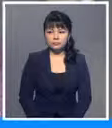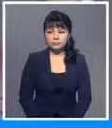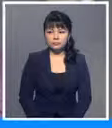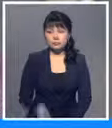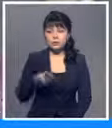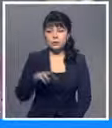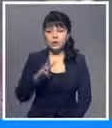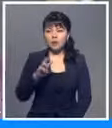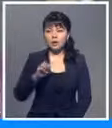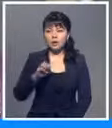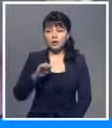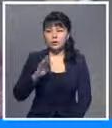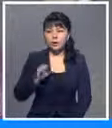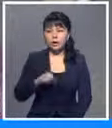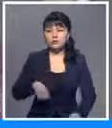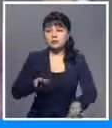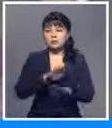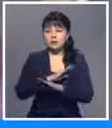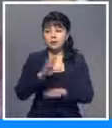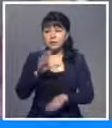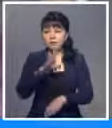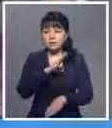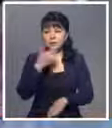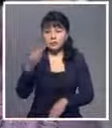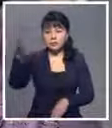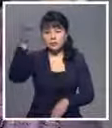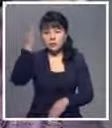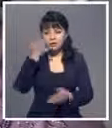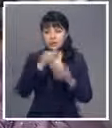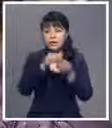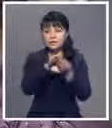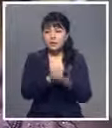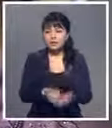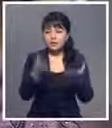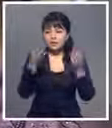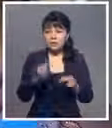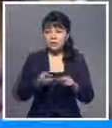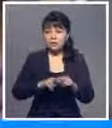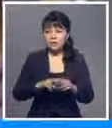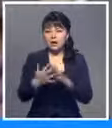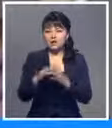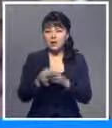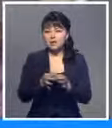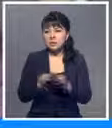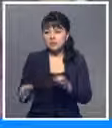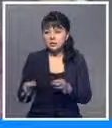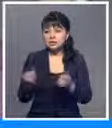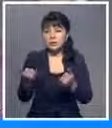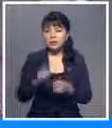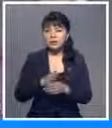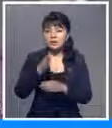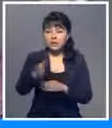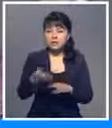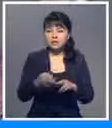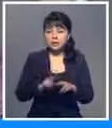Маншук Мәметова қайтыс болған кезде, сол енді жерленген кезінде, сол деревняның үстінен өтіп, сол